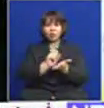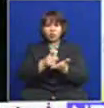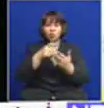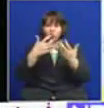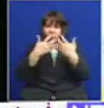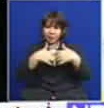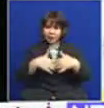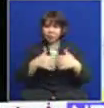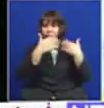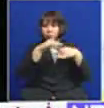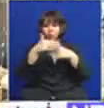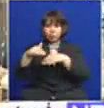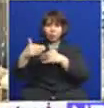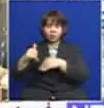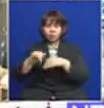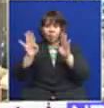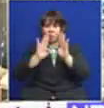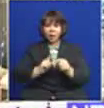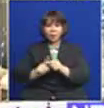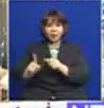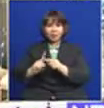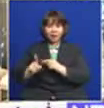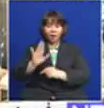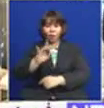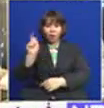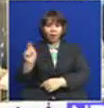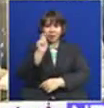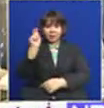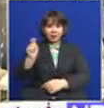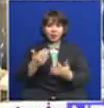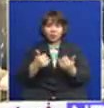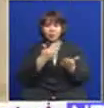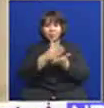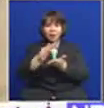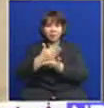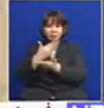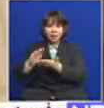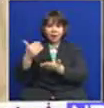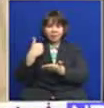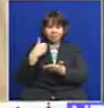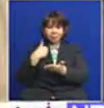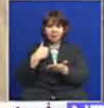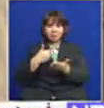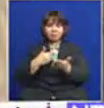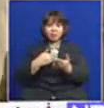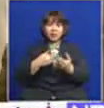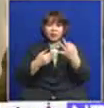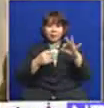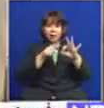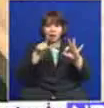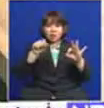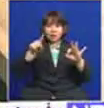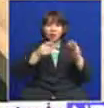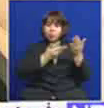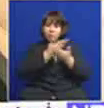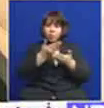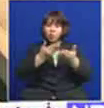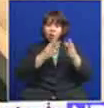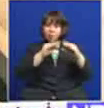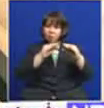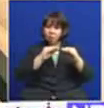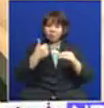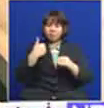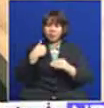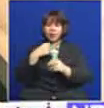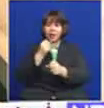ลิตและส่งออกสินค้าไลฟ์สไตล์ในอาเซียนโดยจัดงานนั้นแบ่งเป็นวันเจรจาธุรกิจ 19-21 ตุลาคมนะครับและวันจำหน่ายปลีก